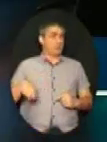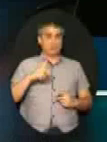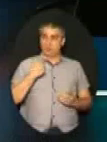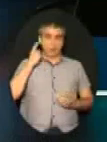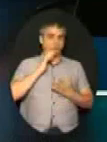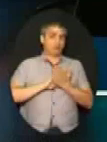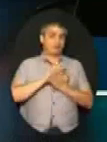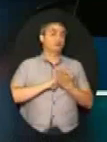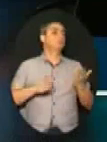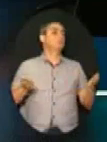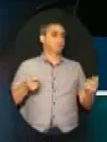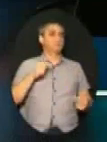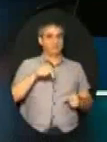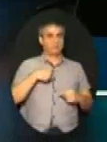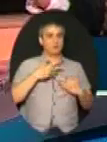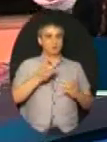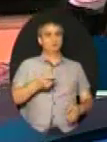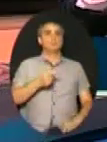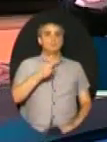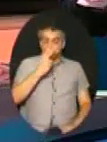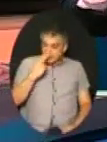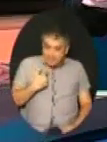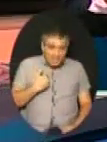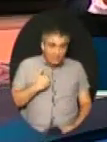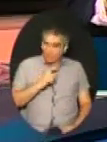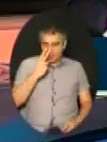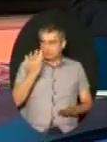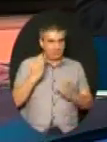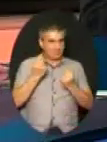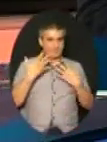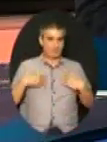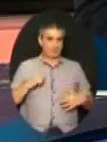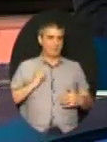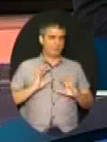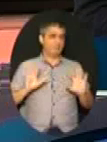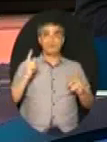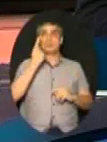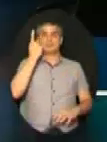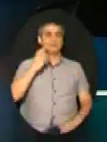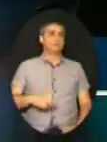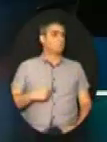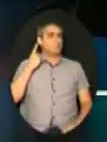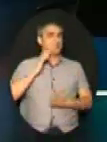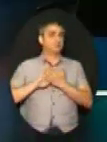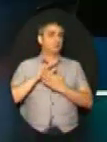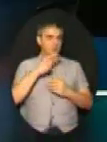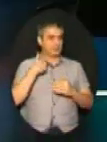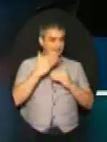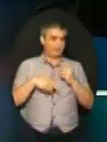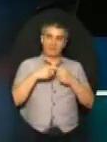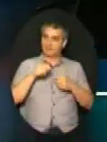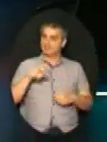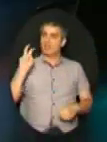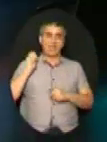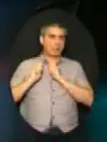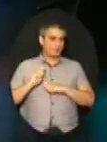אבל מכאן אני הולך לבדוק את זה. זה אפילו נראה לעין, כי לא תראה שם כמעט מדהים. זה נדיר. טוב. לא שמענו על זה. עם זה אנחנו נסיים, חברת כנסת